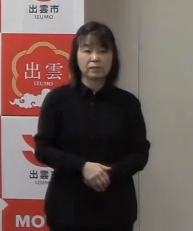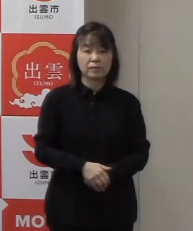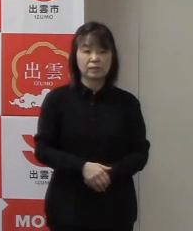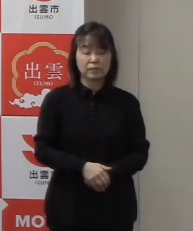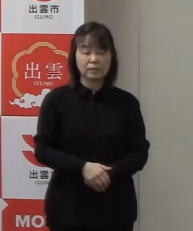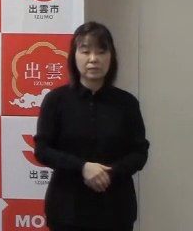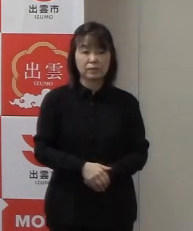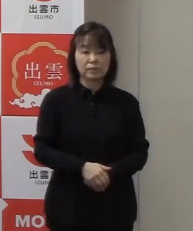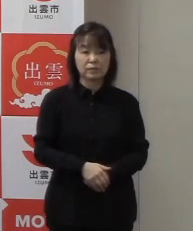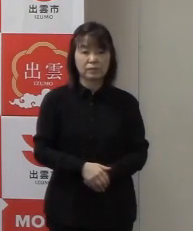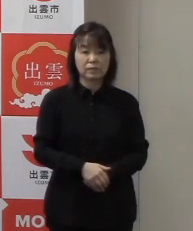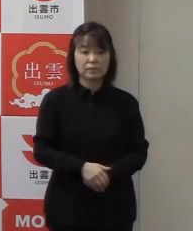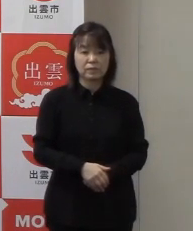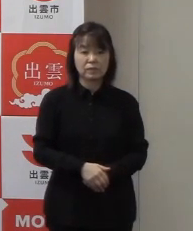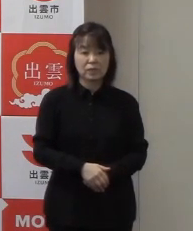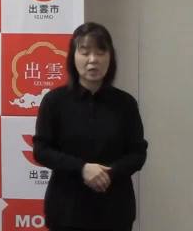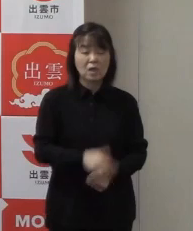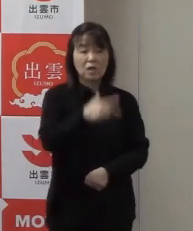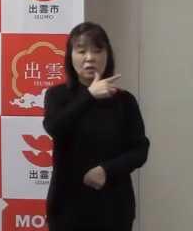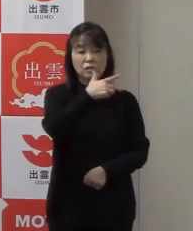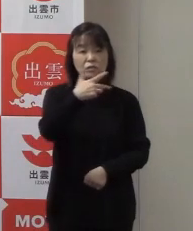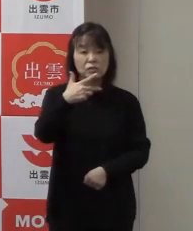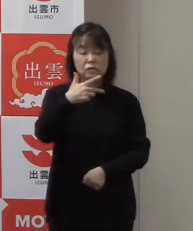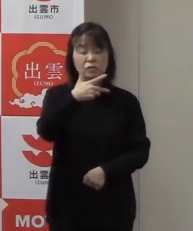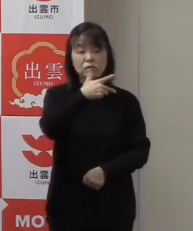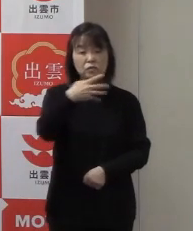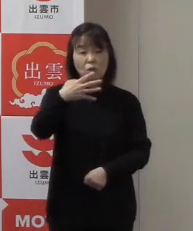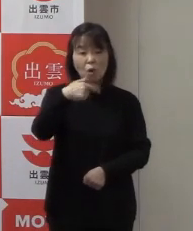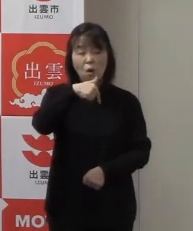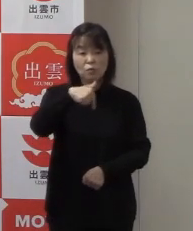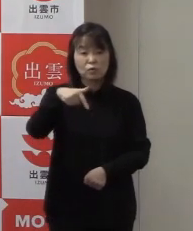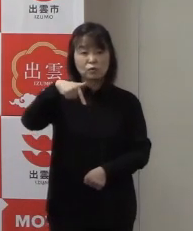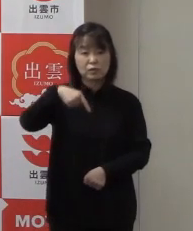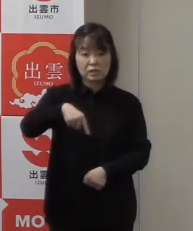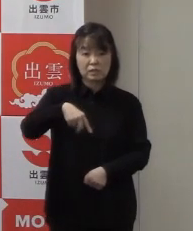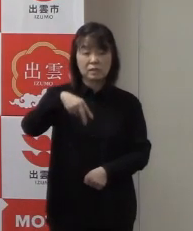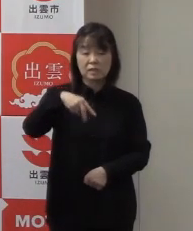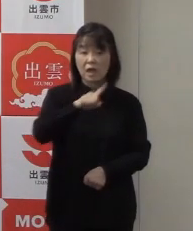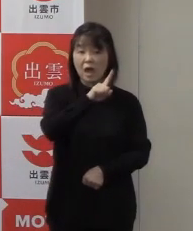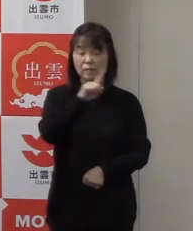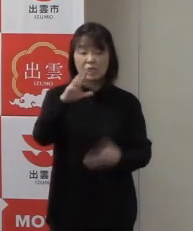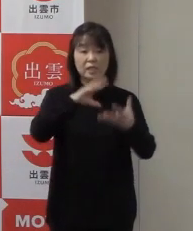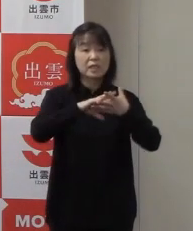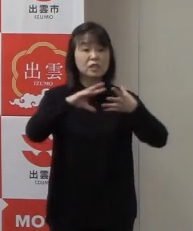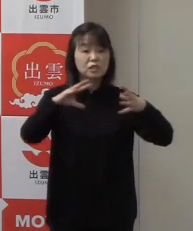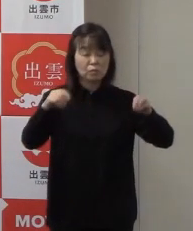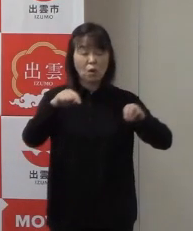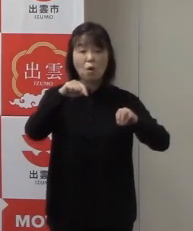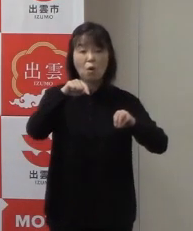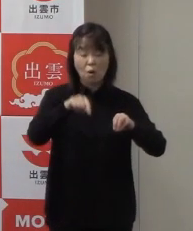ジョブカフェ、ジョブナビ出雲から確認をいただきたいというふうに